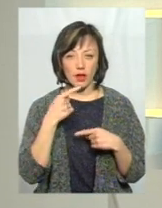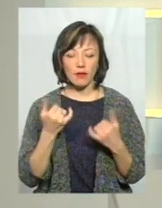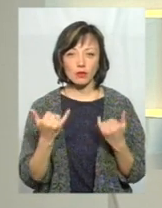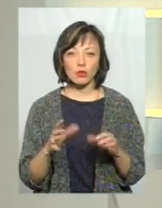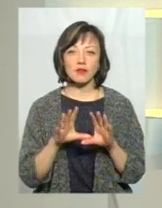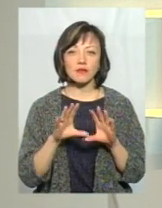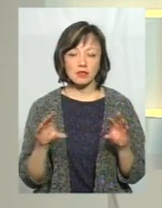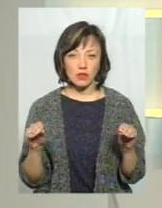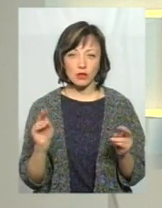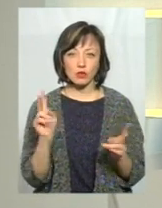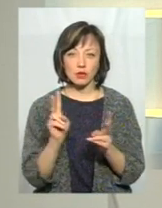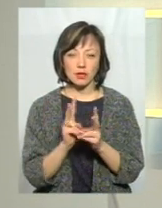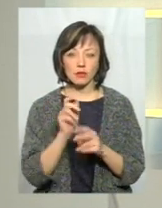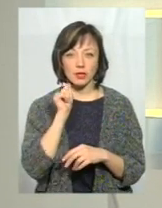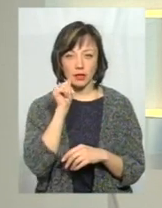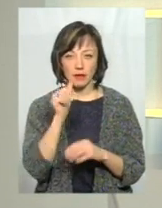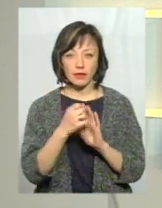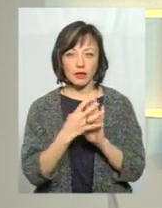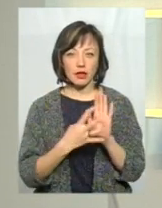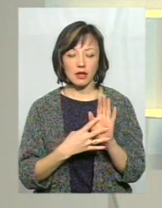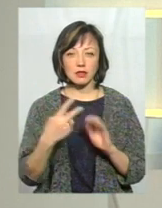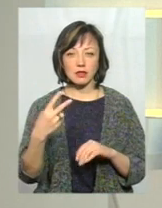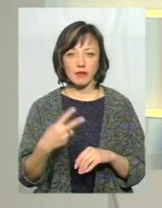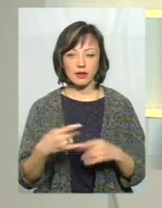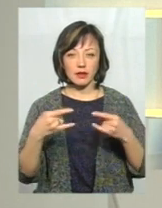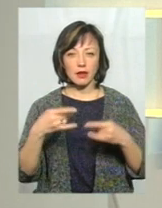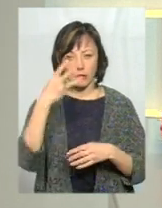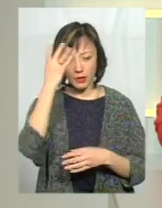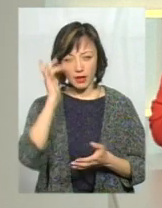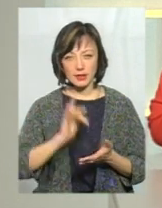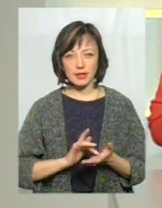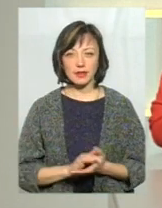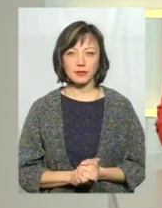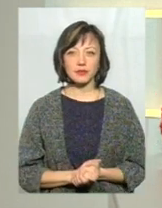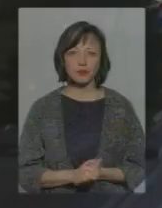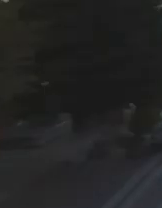На сьогодні це все. Зустрінемося завтра о 19:20 на телеканалі «Поділя Центр».